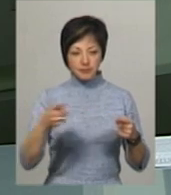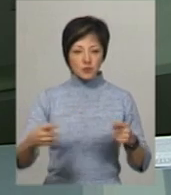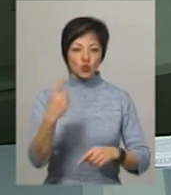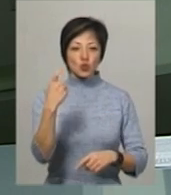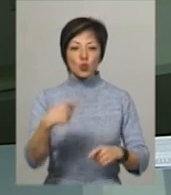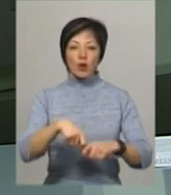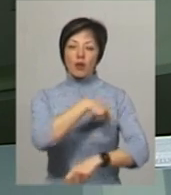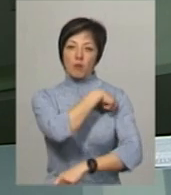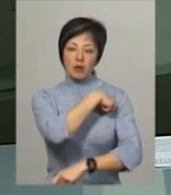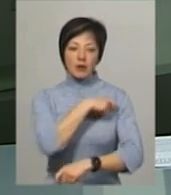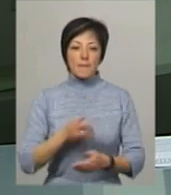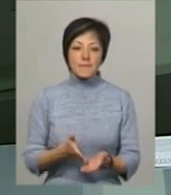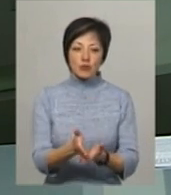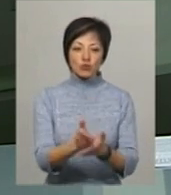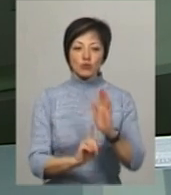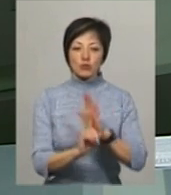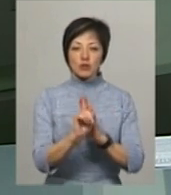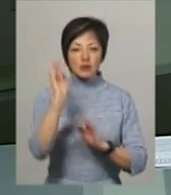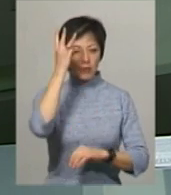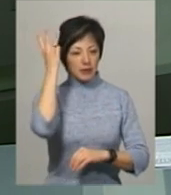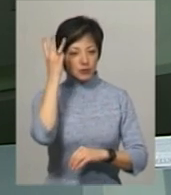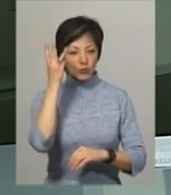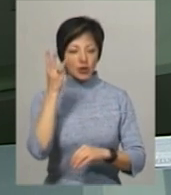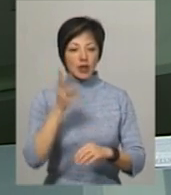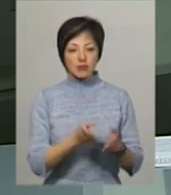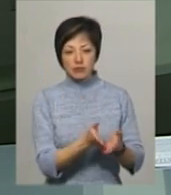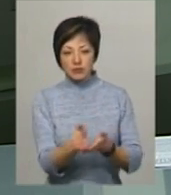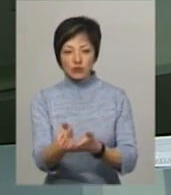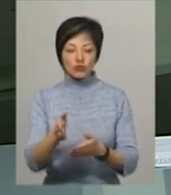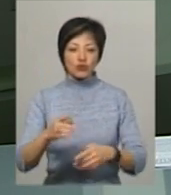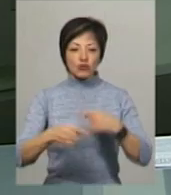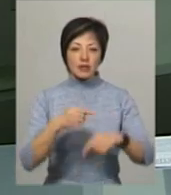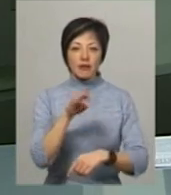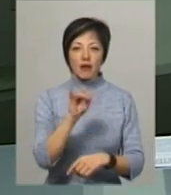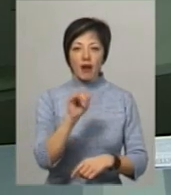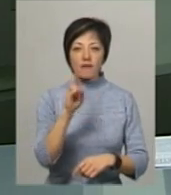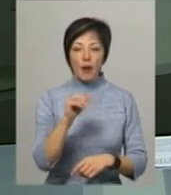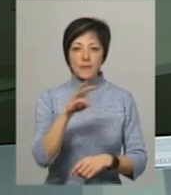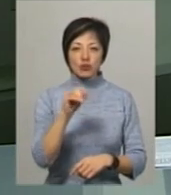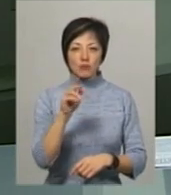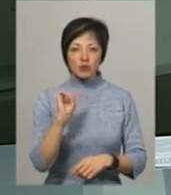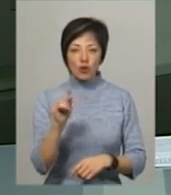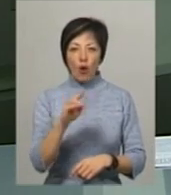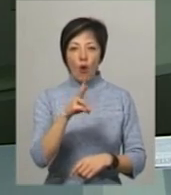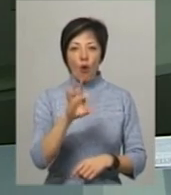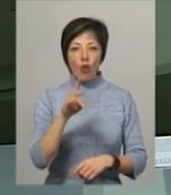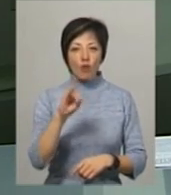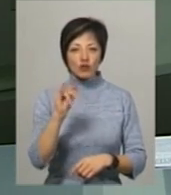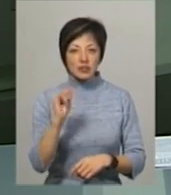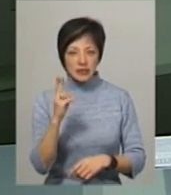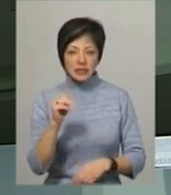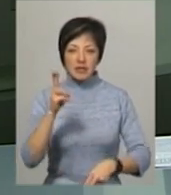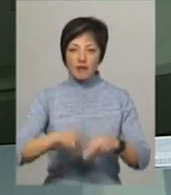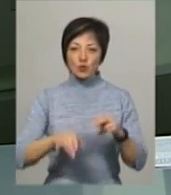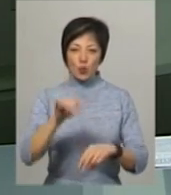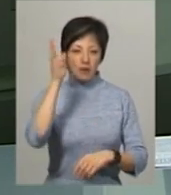100 кілометрів. Маршрут розпочався в обласному центрі та пролягав через Тиранівку, Меджибіж, Воловчинці, Голосків, Масівці і завершився